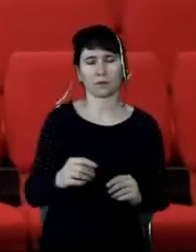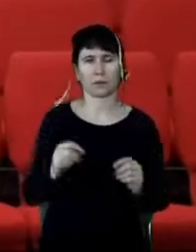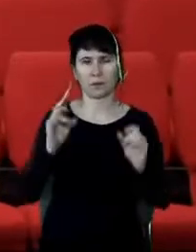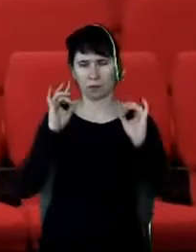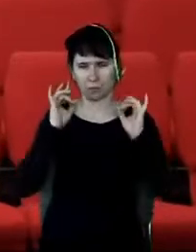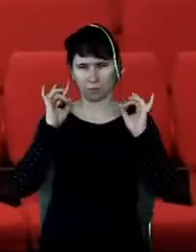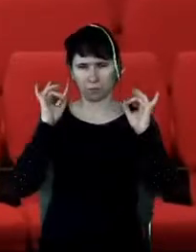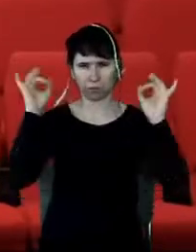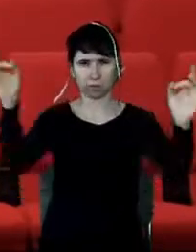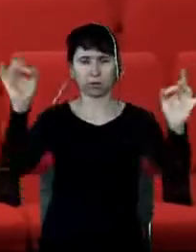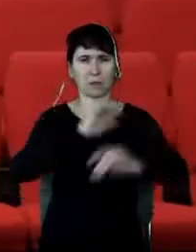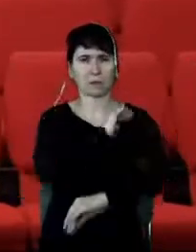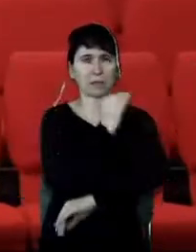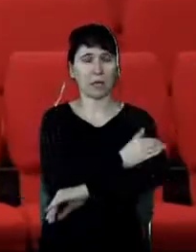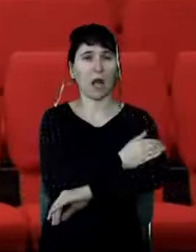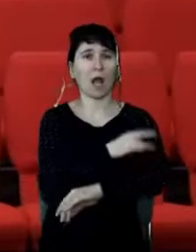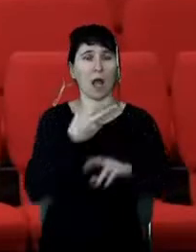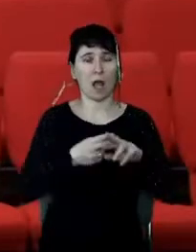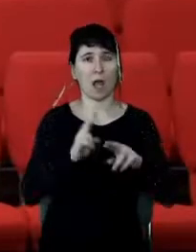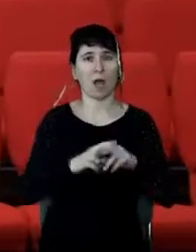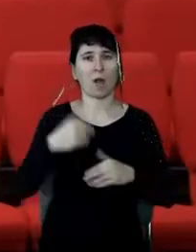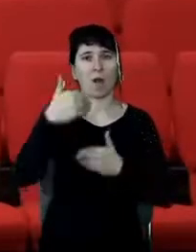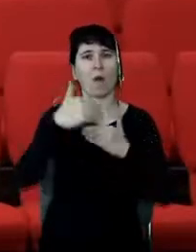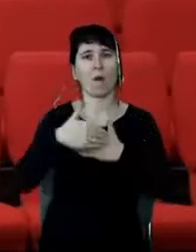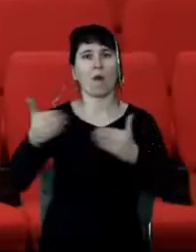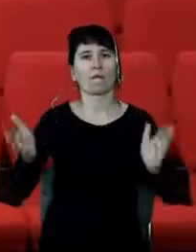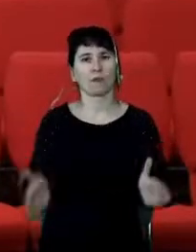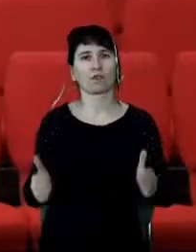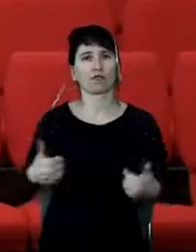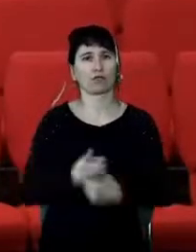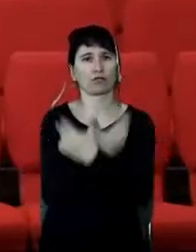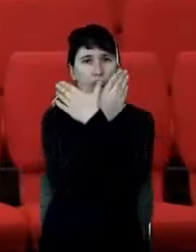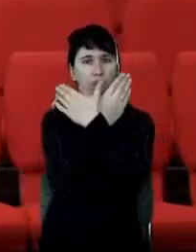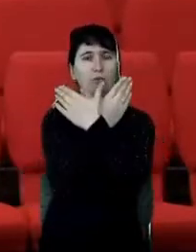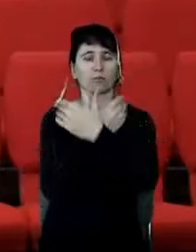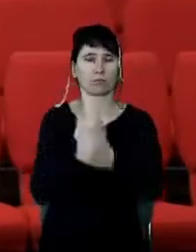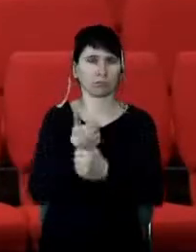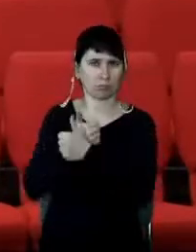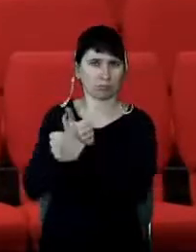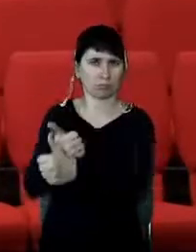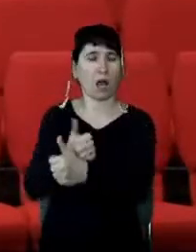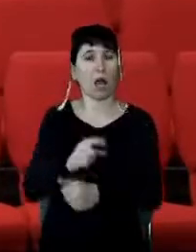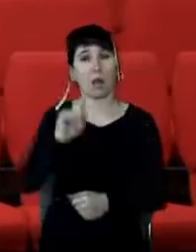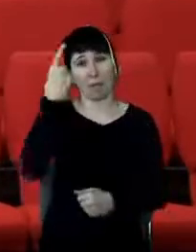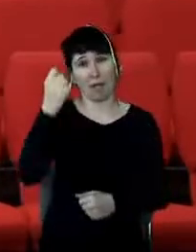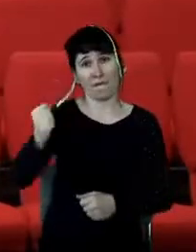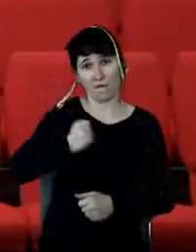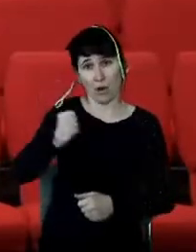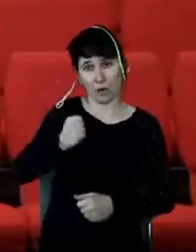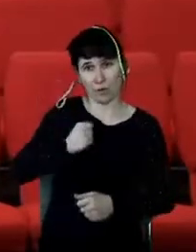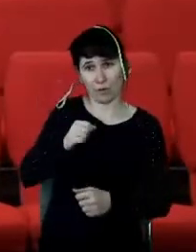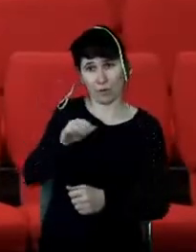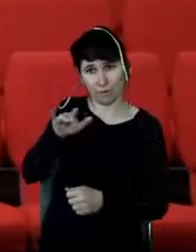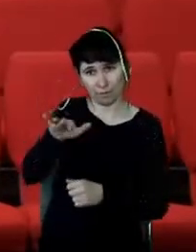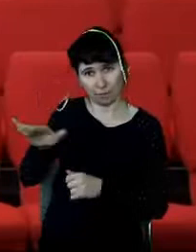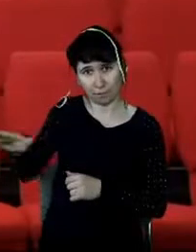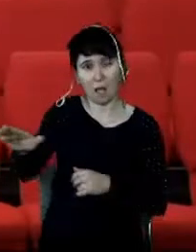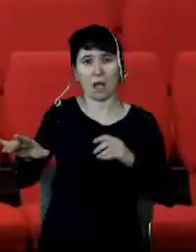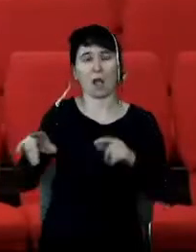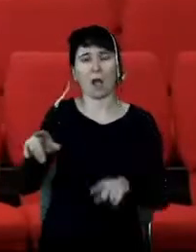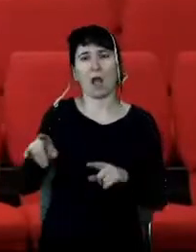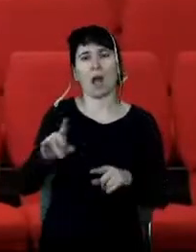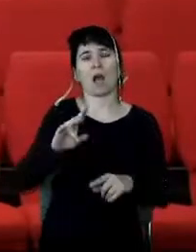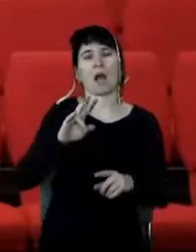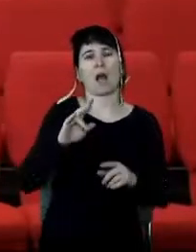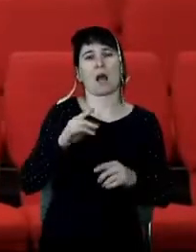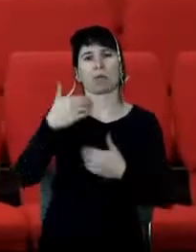звуком, а за ними нехай іде ковчег Господнього завіту. Тож військові хай ідуть спереду, а священники йдуть в кінці